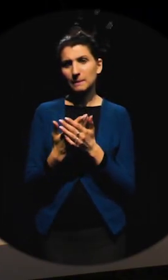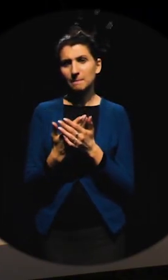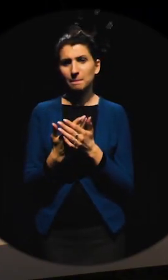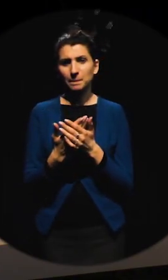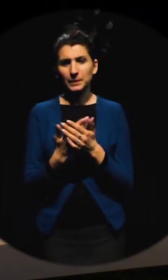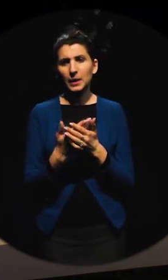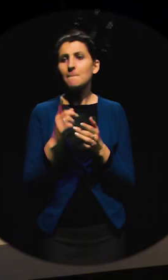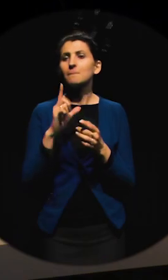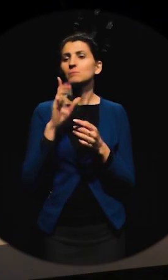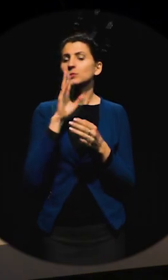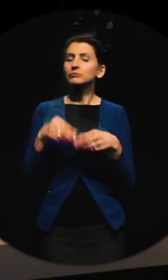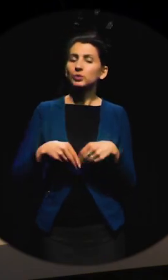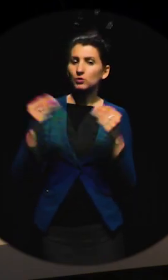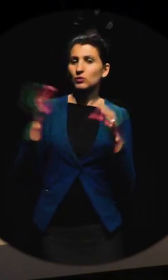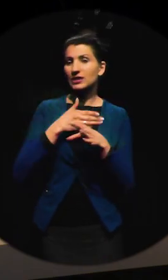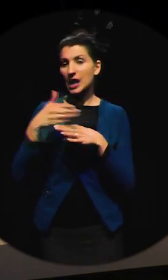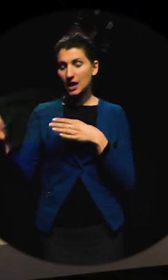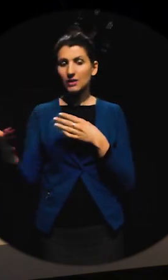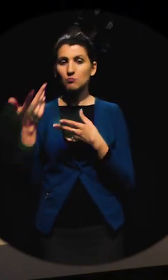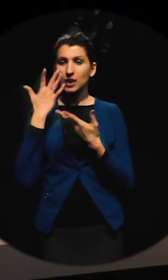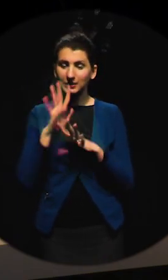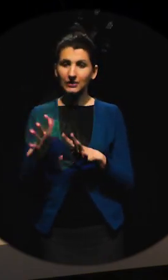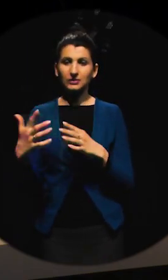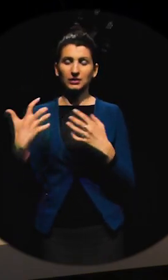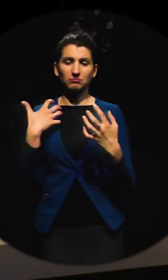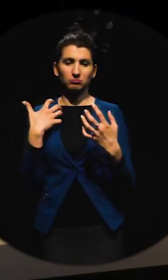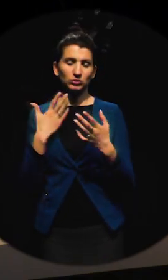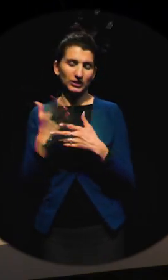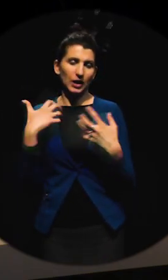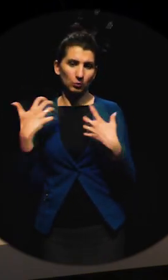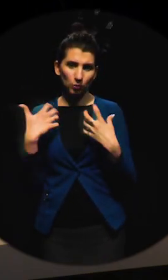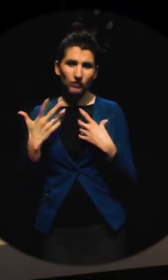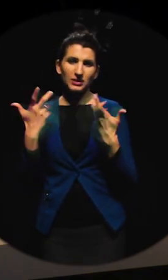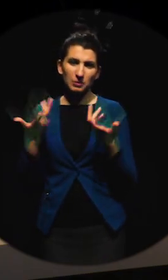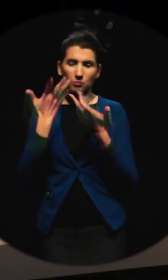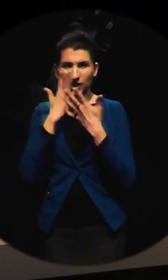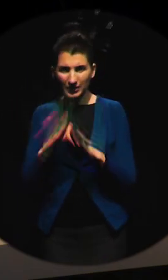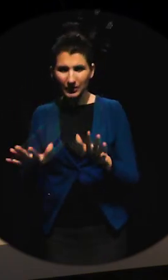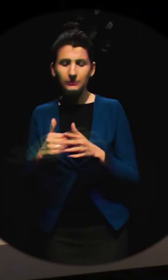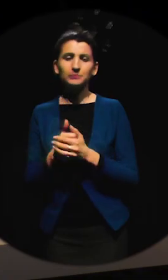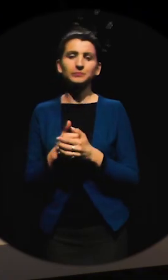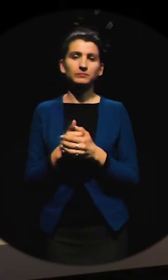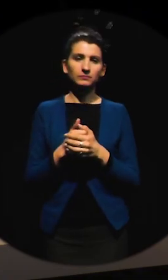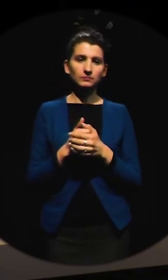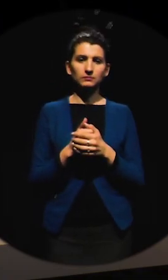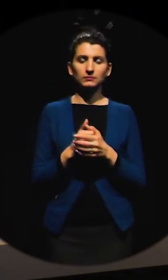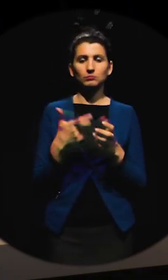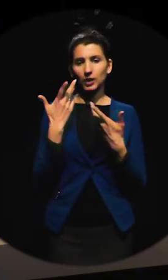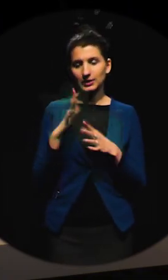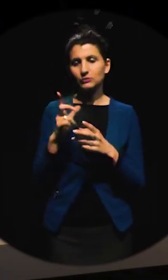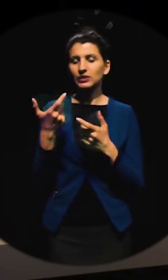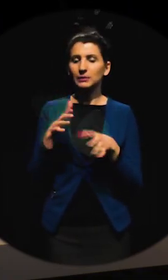pójście gdzieś dalej jeszcze z aktorami, bo wiedzieliśmy, że właśnie jesteśmy już totalnie w innym miejscu po tym proteście w Sejmie.